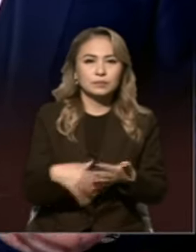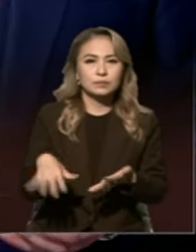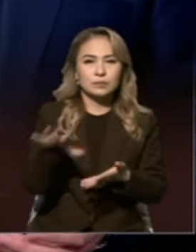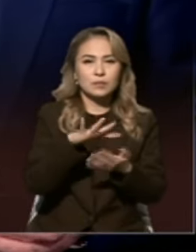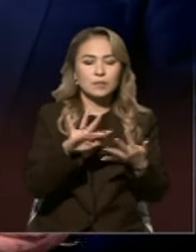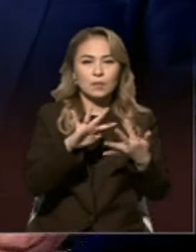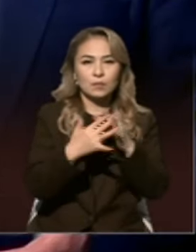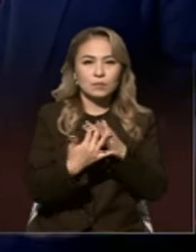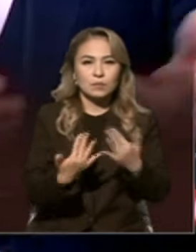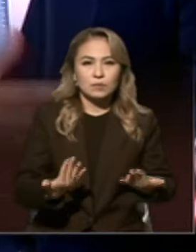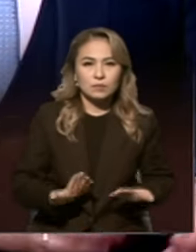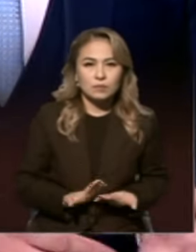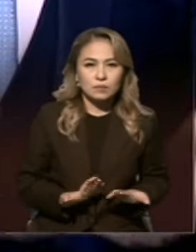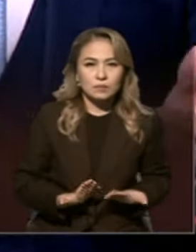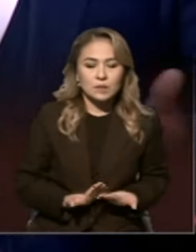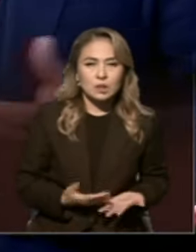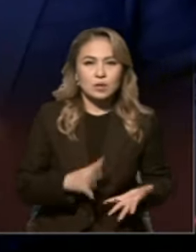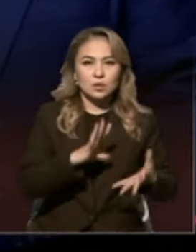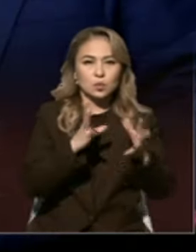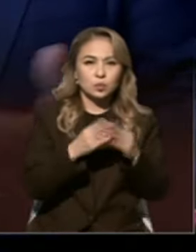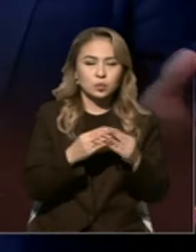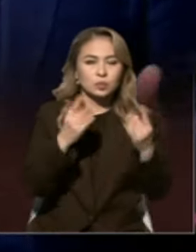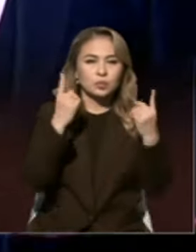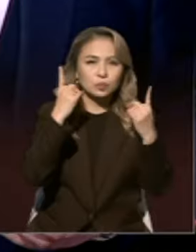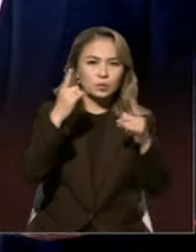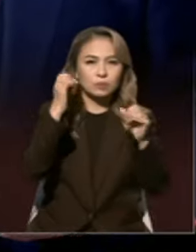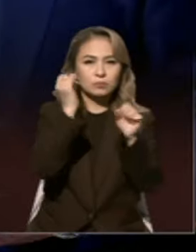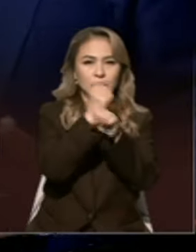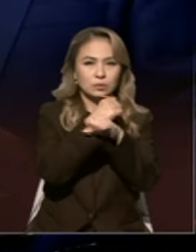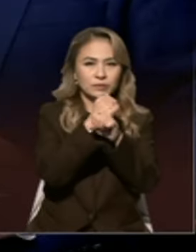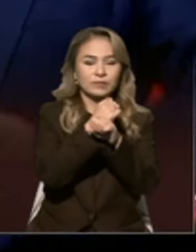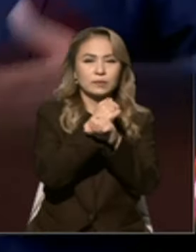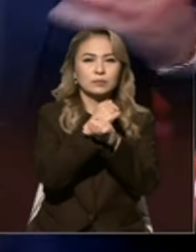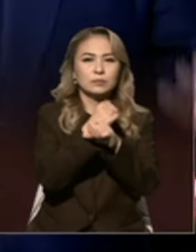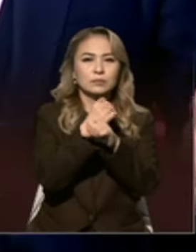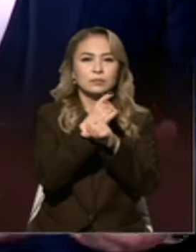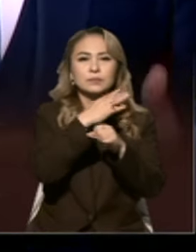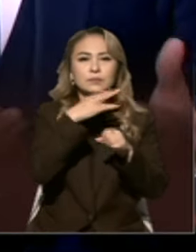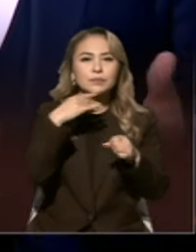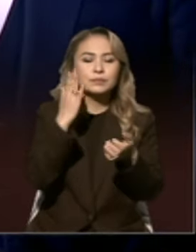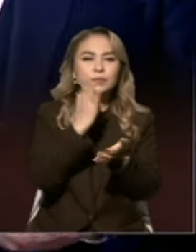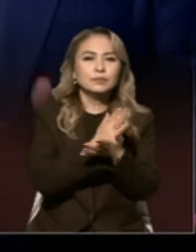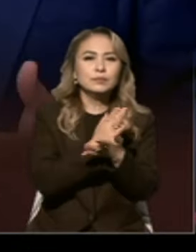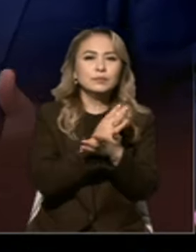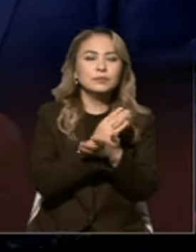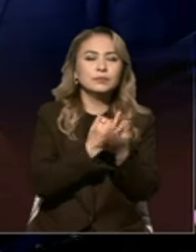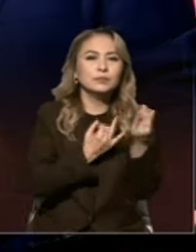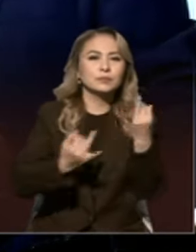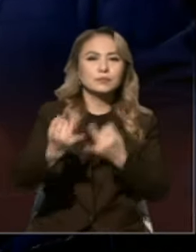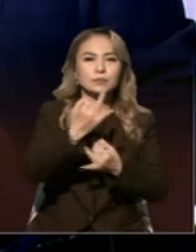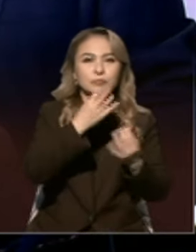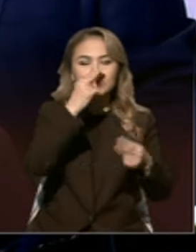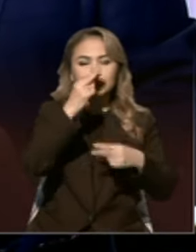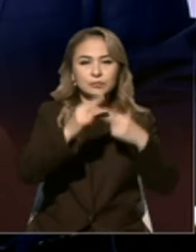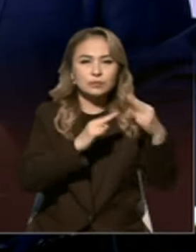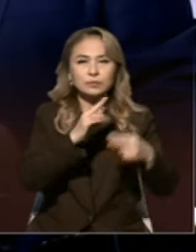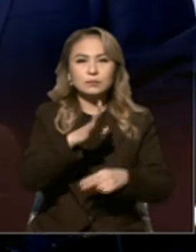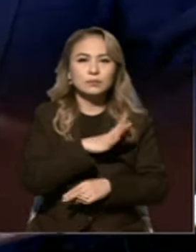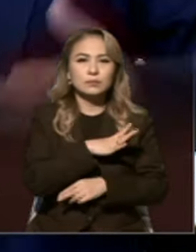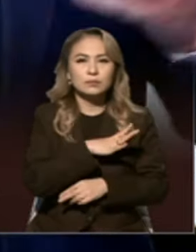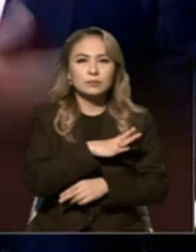ауылдан шыққан баламыз ғой. Жалпы ірі қара қой, түйе не екенін білеміз ғой. Қаншама малшылармен араластық, көрістік деген сияқты.